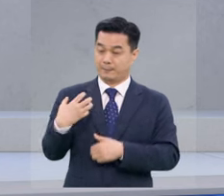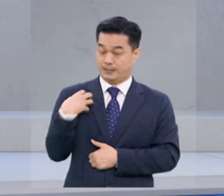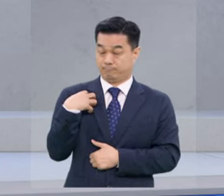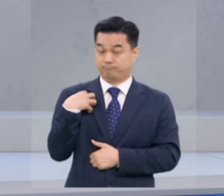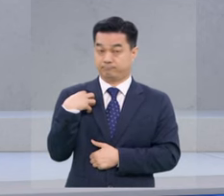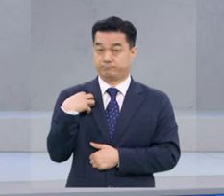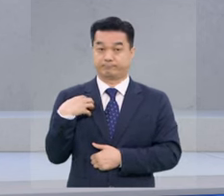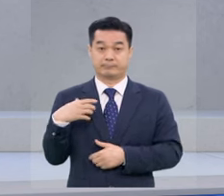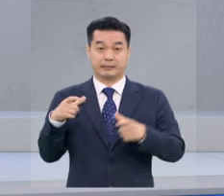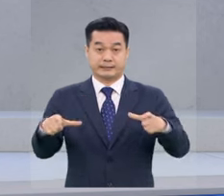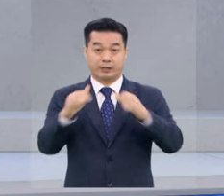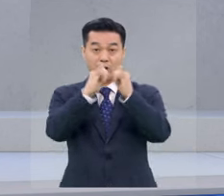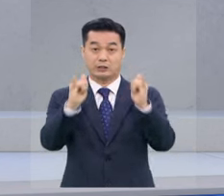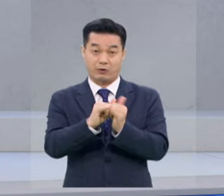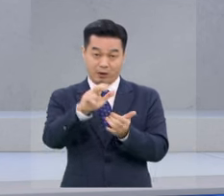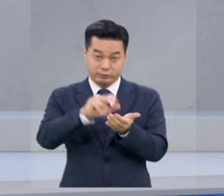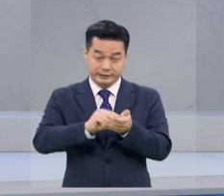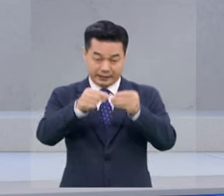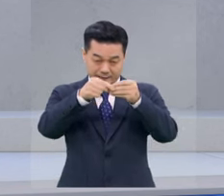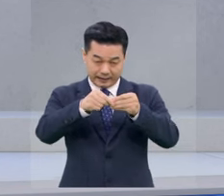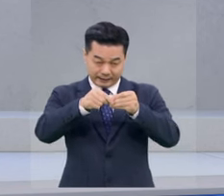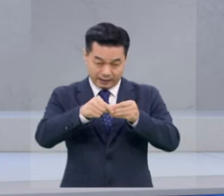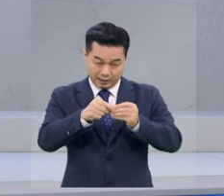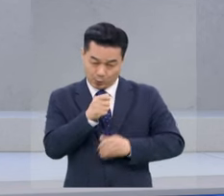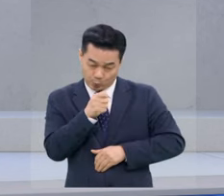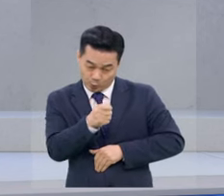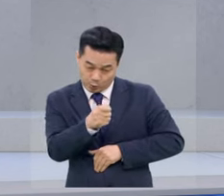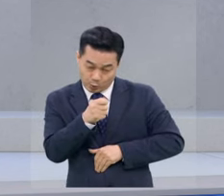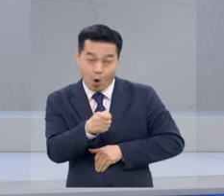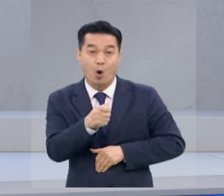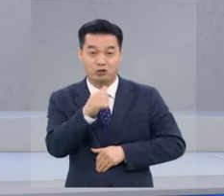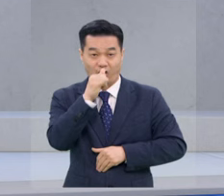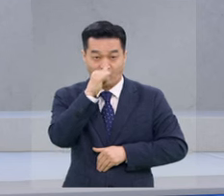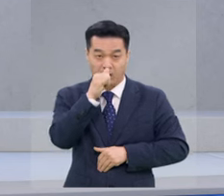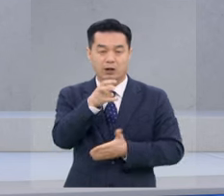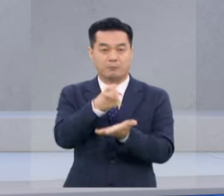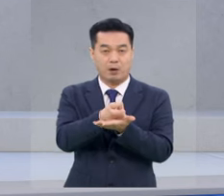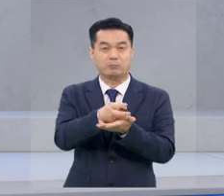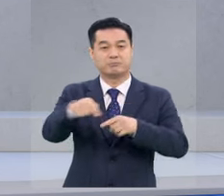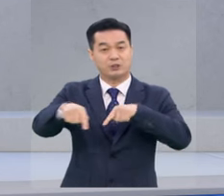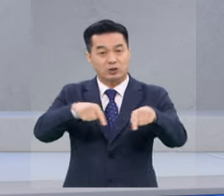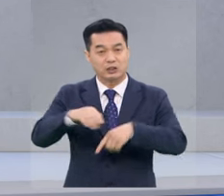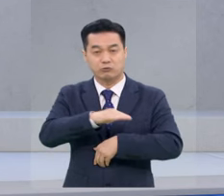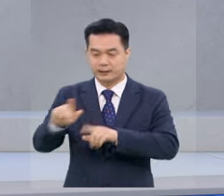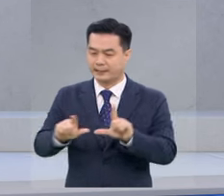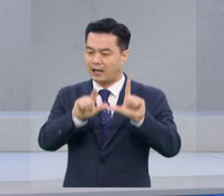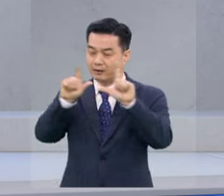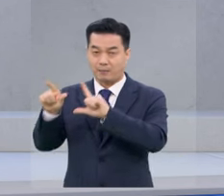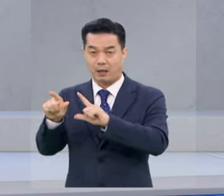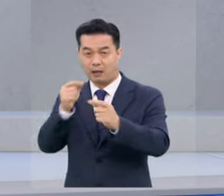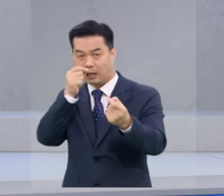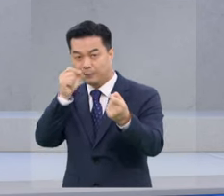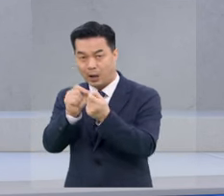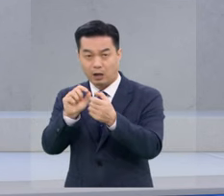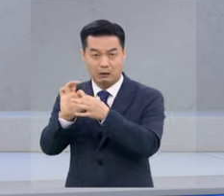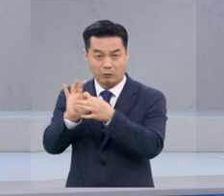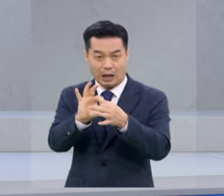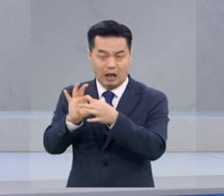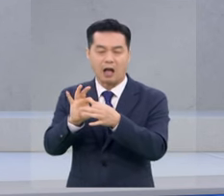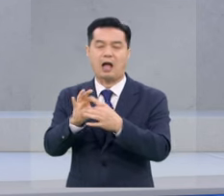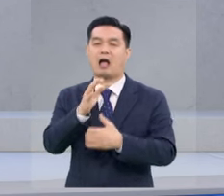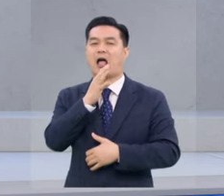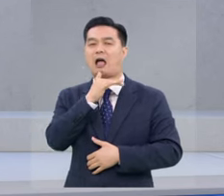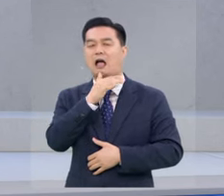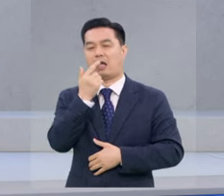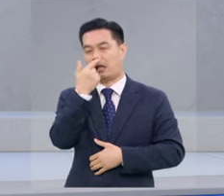사회의 문제가 소상이 보였습니다 법과 정치가 우리 삶에 얼마나 밀접하게 연결되 있는지